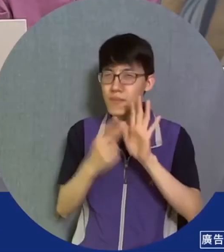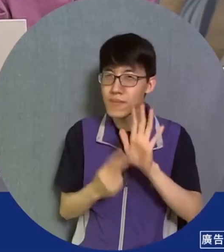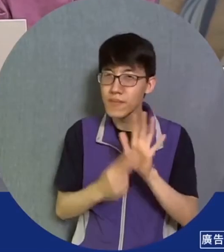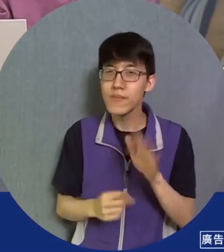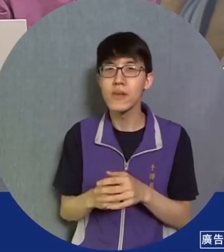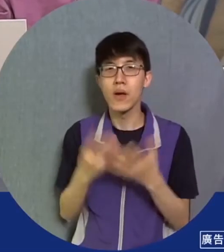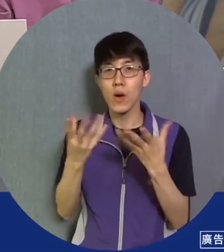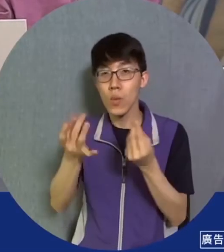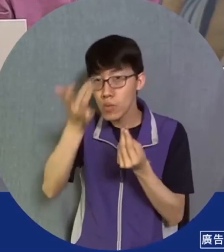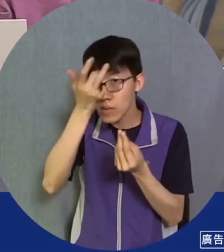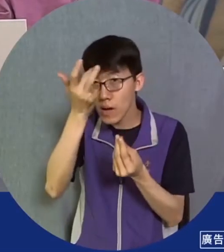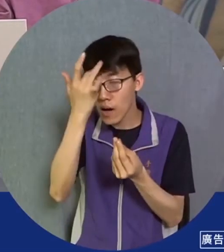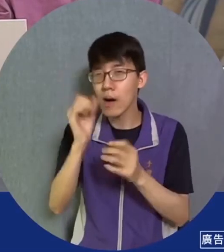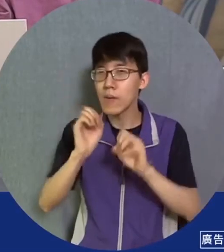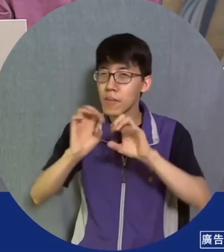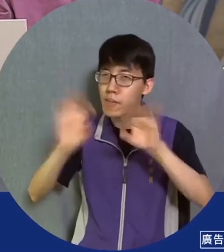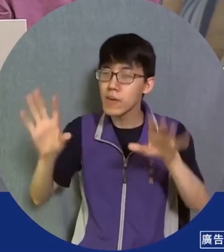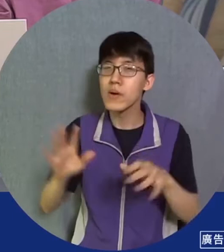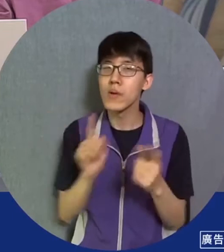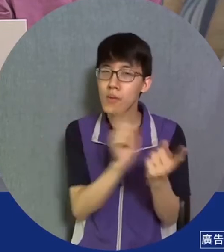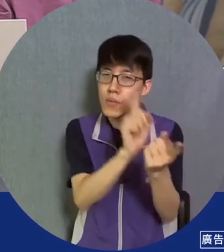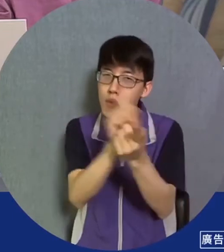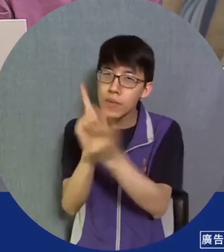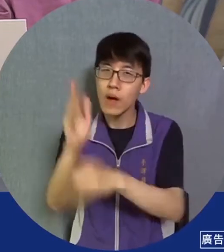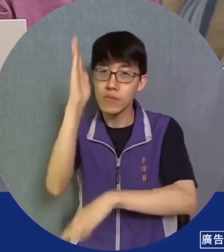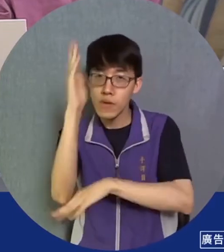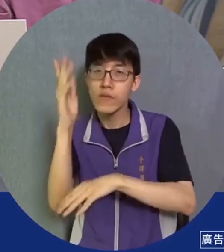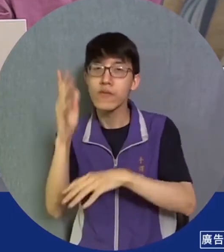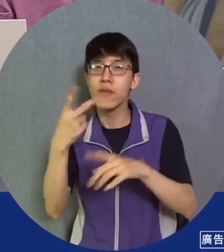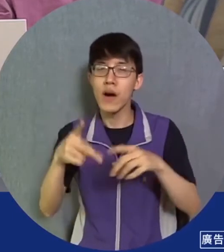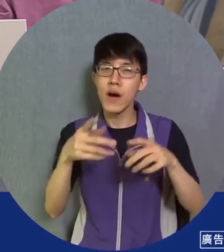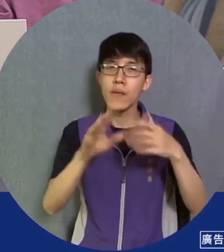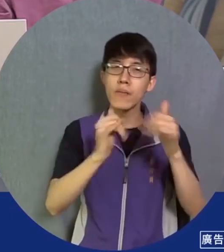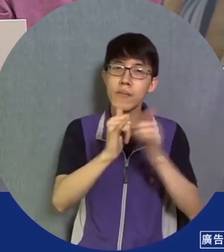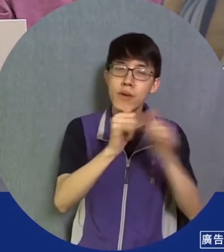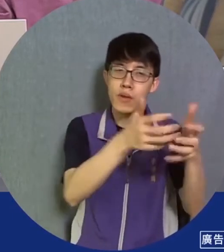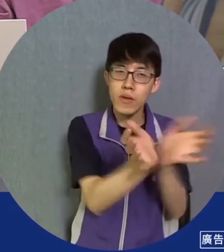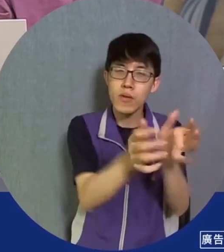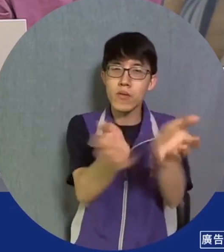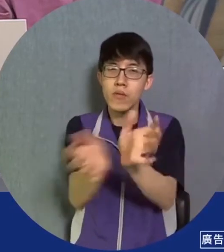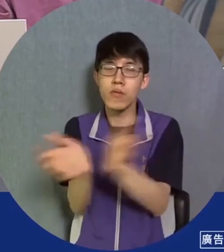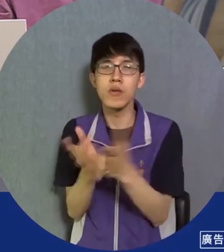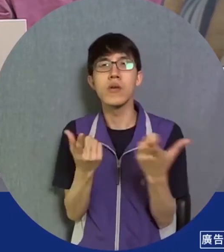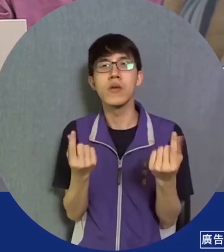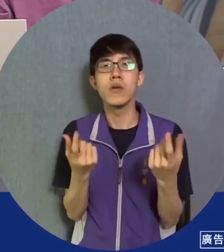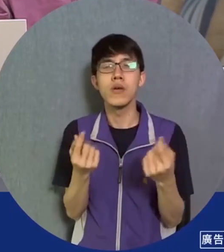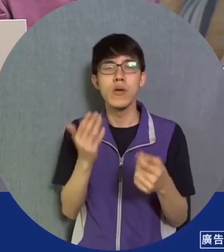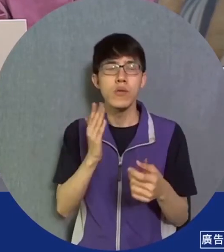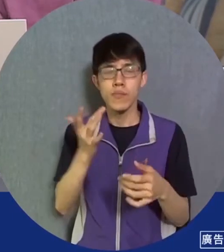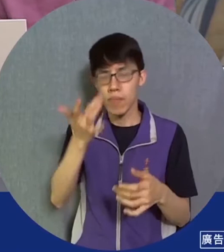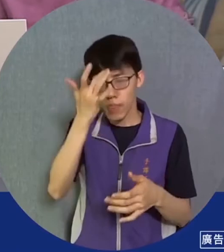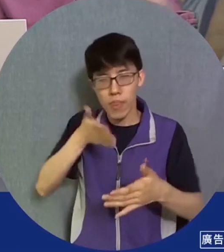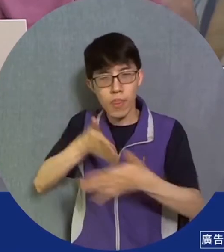实我们在推无障碍，遇到大小单位，不管政府或民间，可是你知道吗？其实前面都非常不顺，因为大家都会讲这个，就